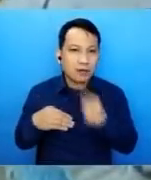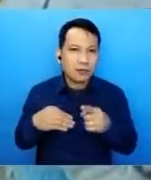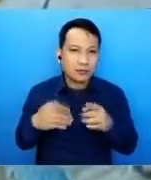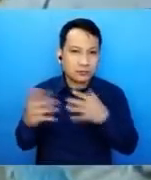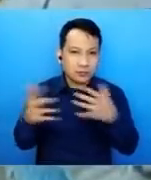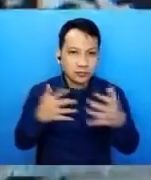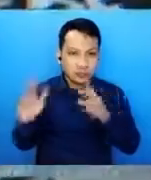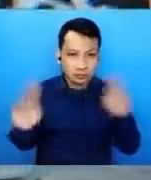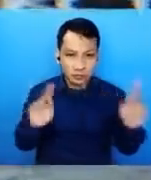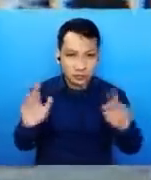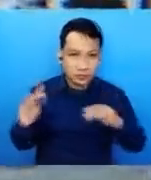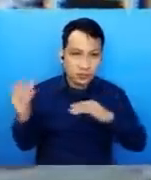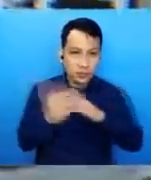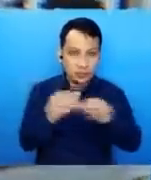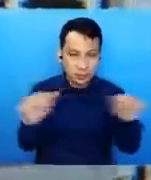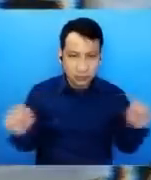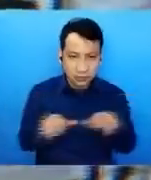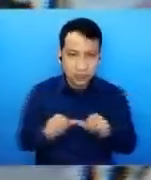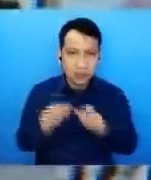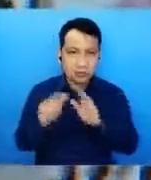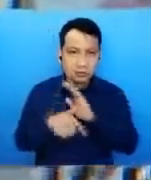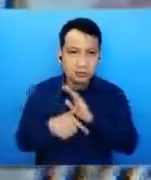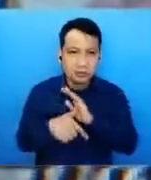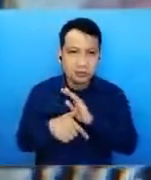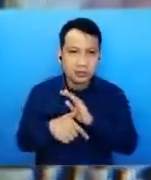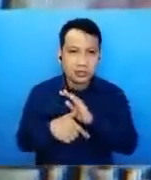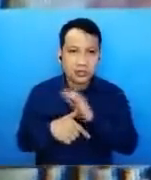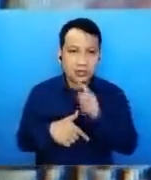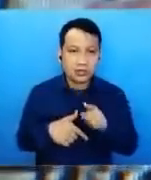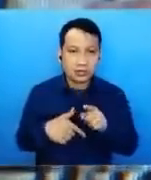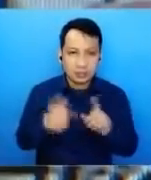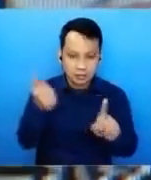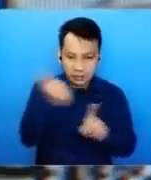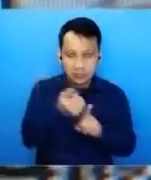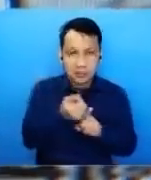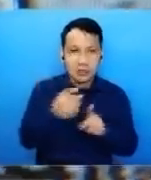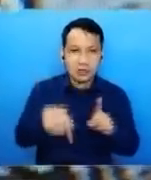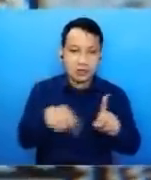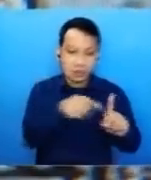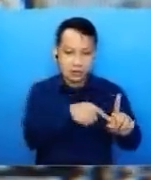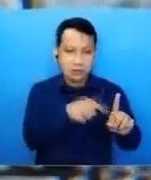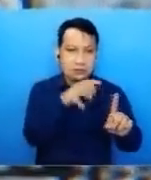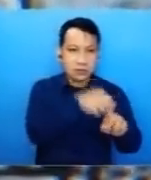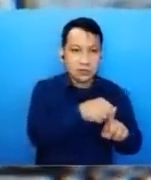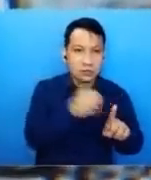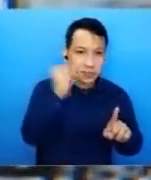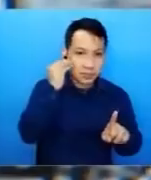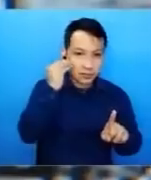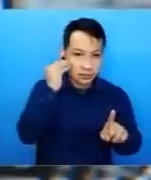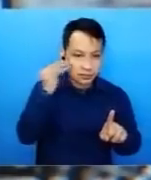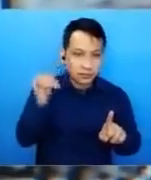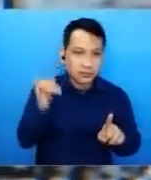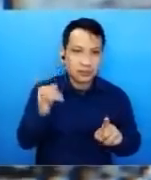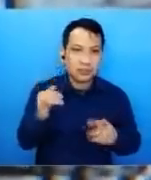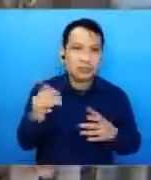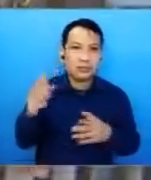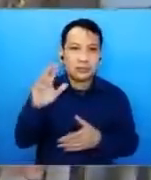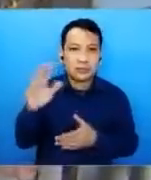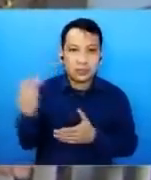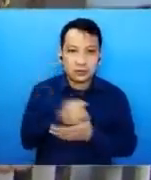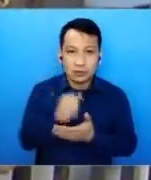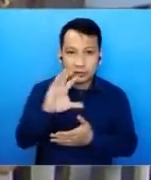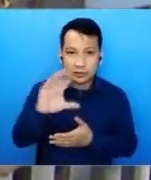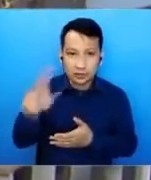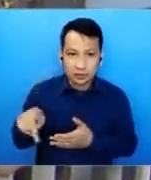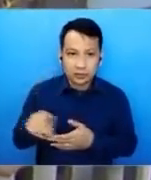tao sa lugar. Kalaunan, kinuyugan nila ang suspect na si Mark Anthony Iburan na naakuha ng 3 cellphone.